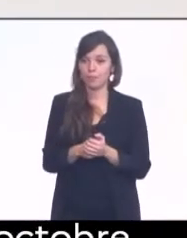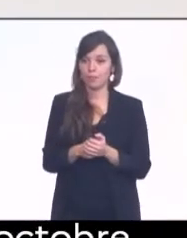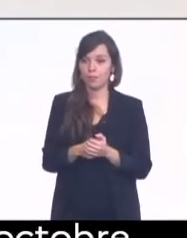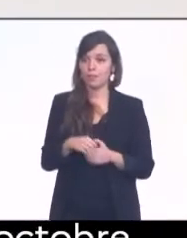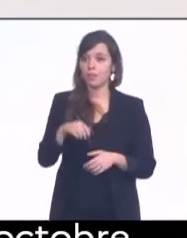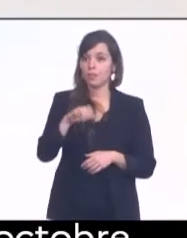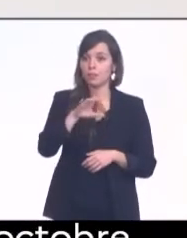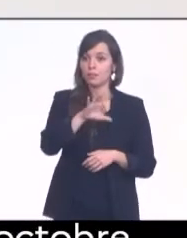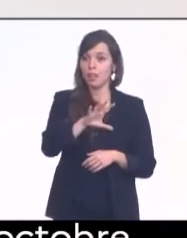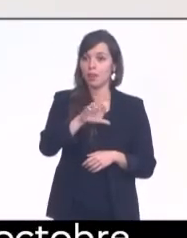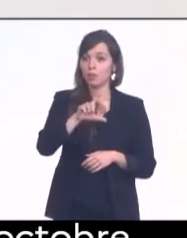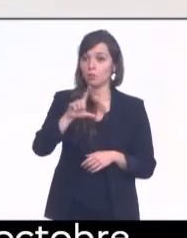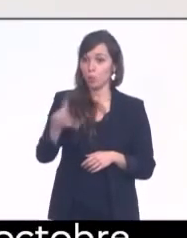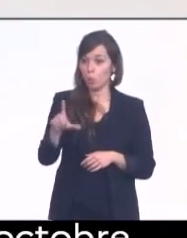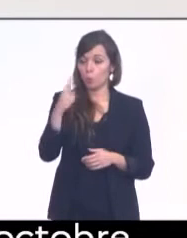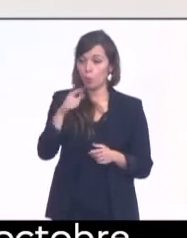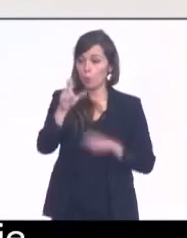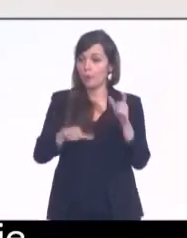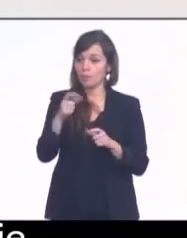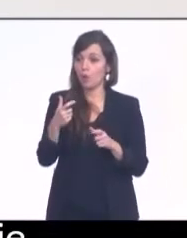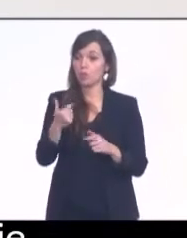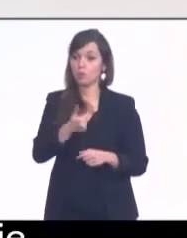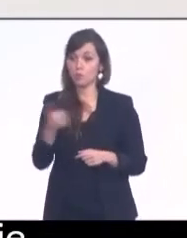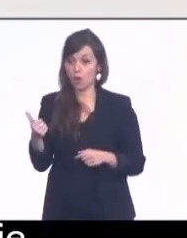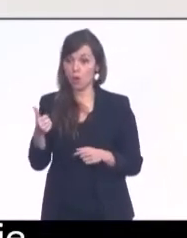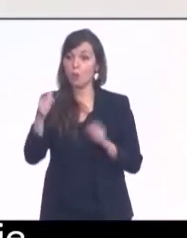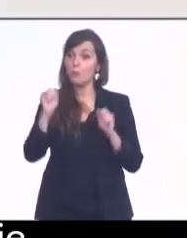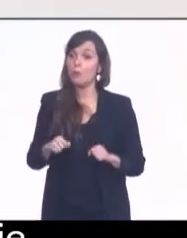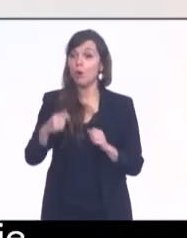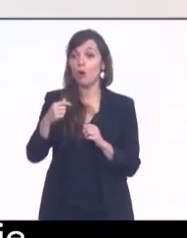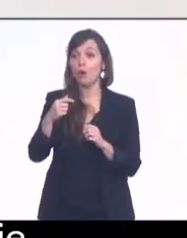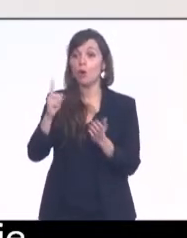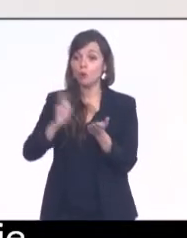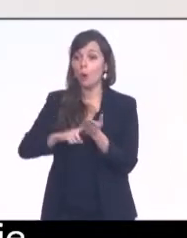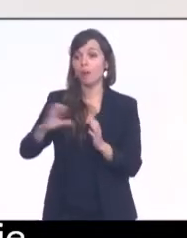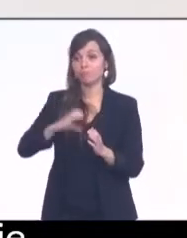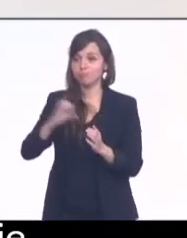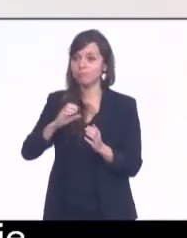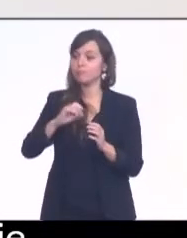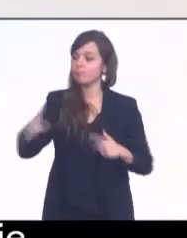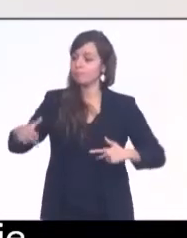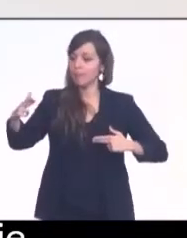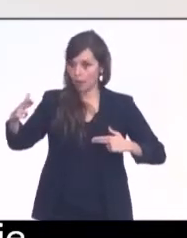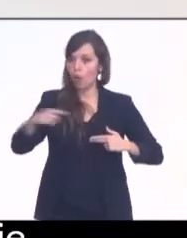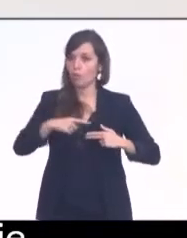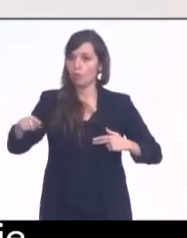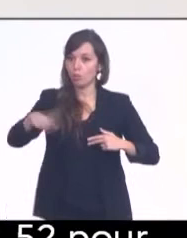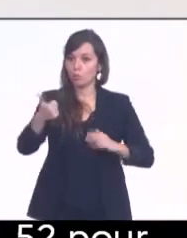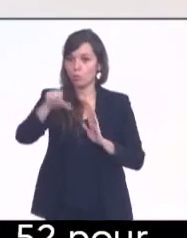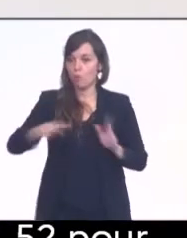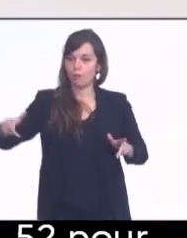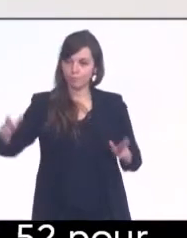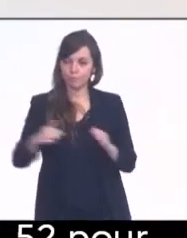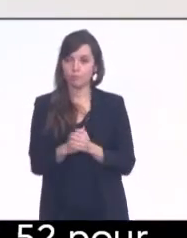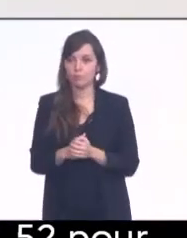pour une personne seule, pendant 3 mois renouvelables jusqu'à 12 mois sur toute la carrière. Les solutions de répit restent